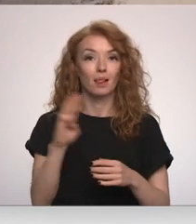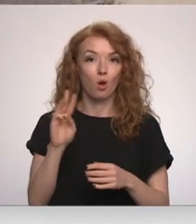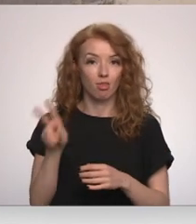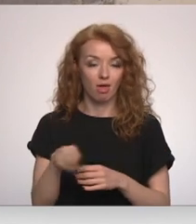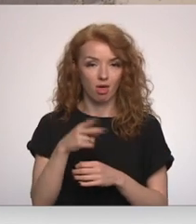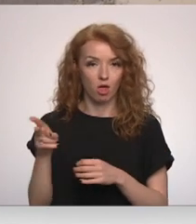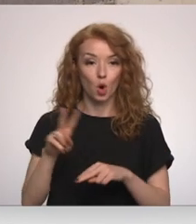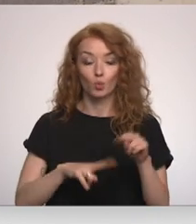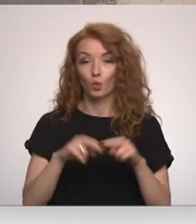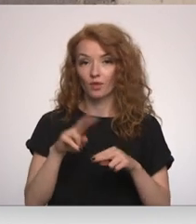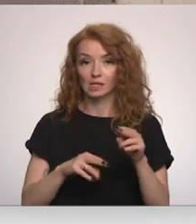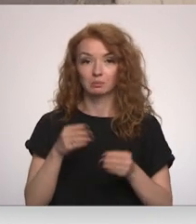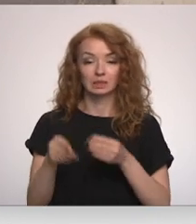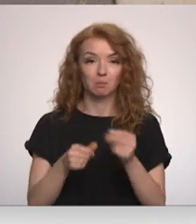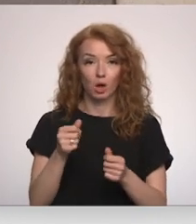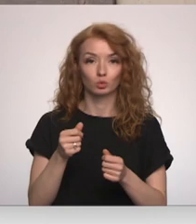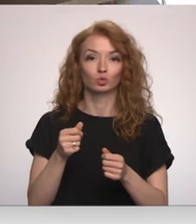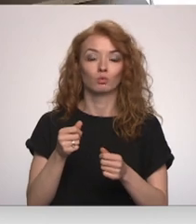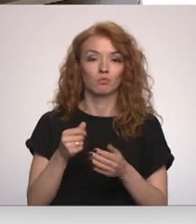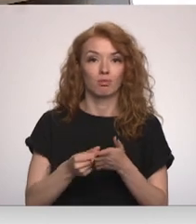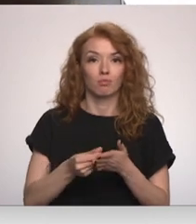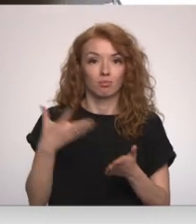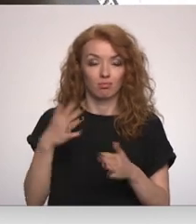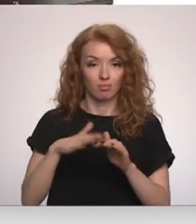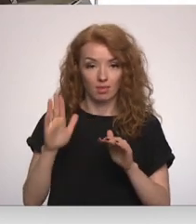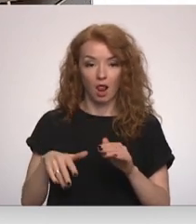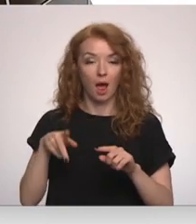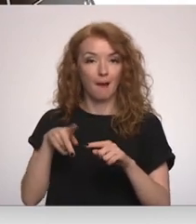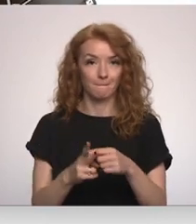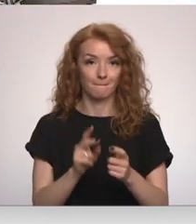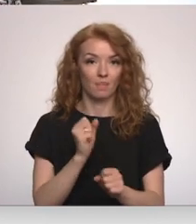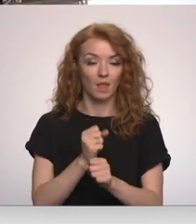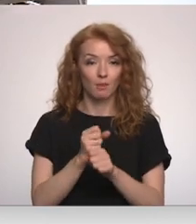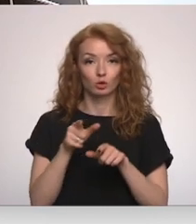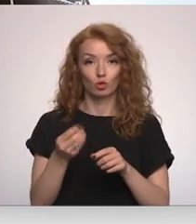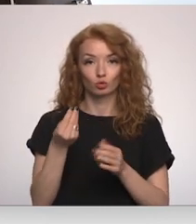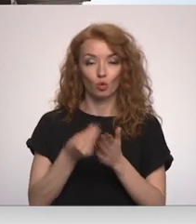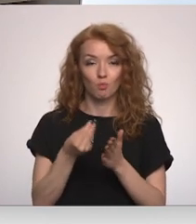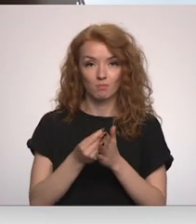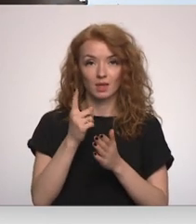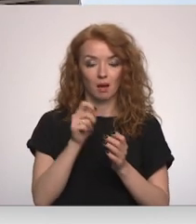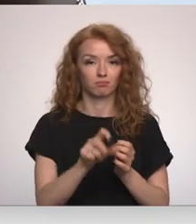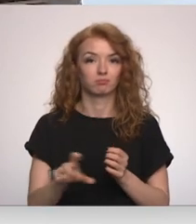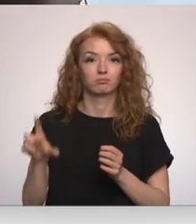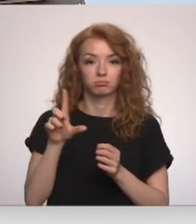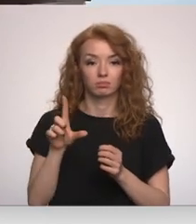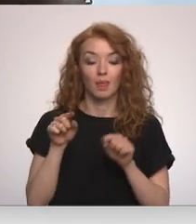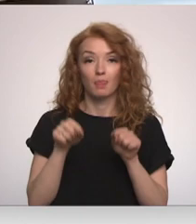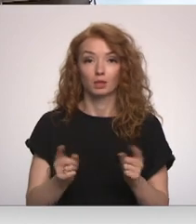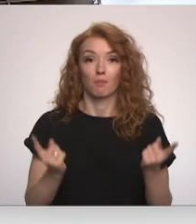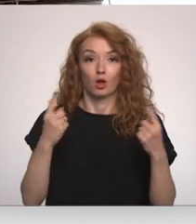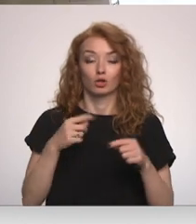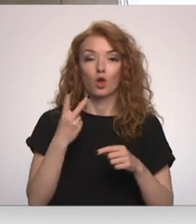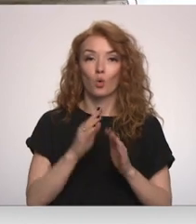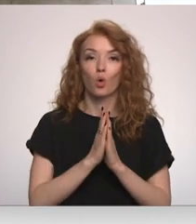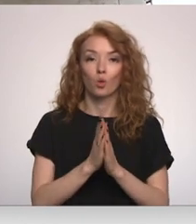eiro. Būvniecības izmaksu pieauguma dēļ apturētie darbi šo summu tikai palielinās. Tas, uz ko šobrīd